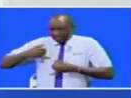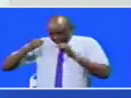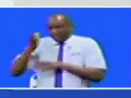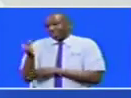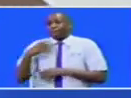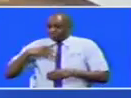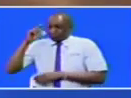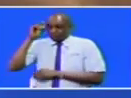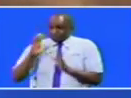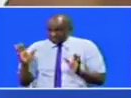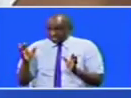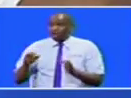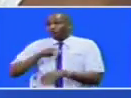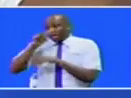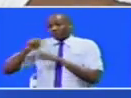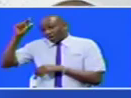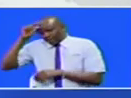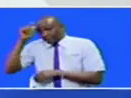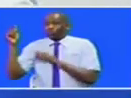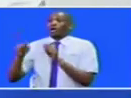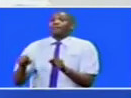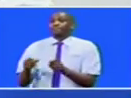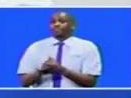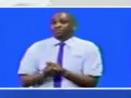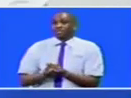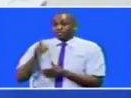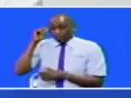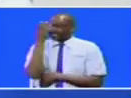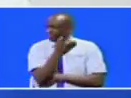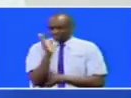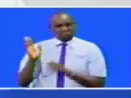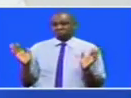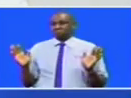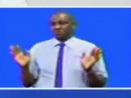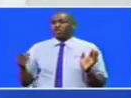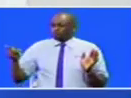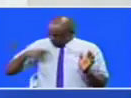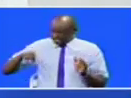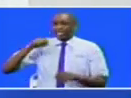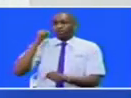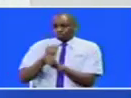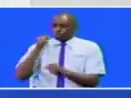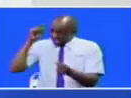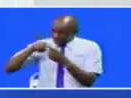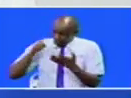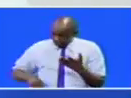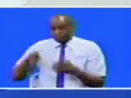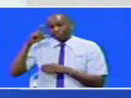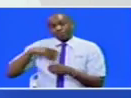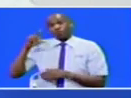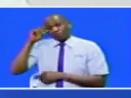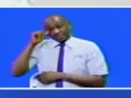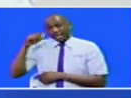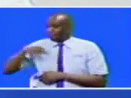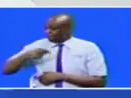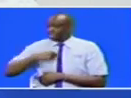people of Mombasa, not for the national government agents that are in Mombasa. So tutafanya hiyo kwa sababu ya watu wa Mombasa. And I will not